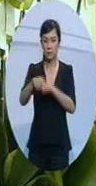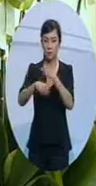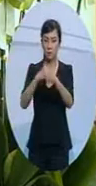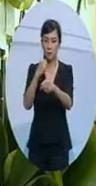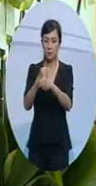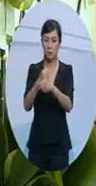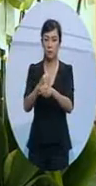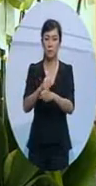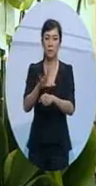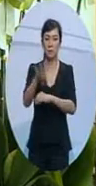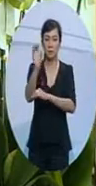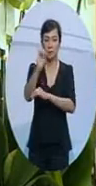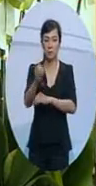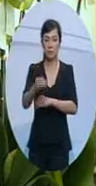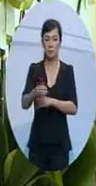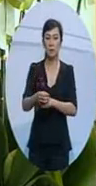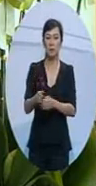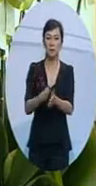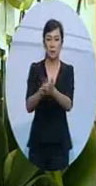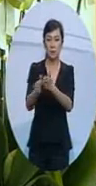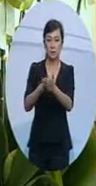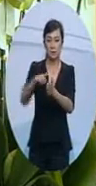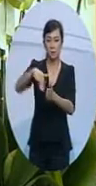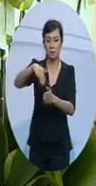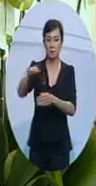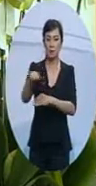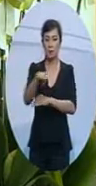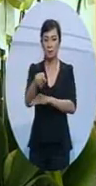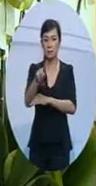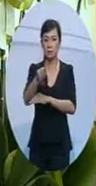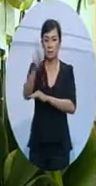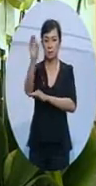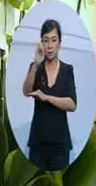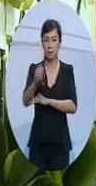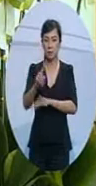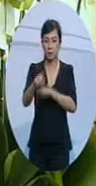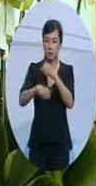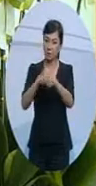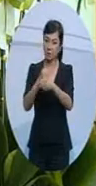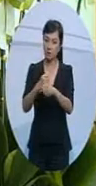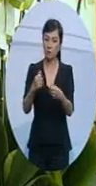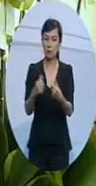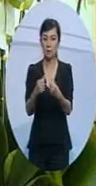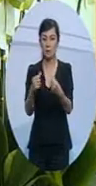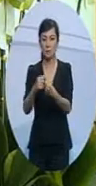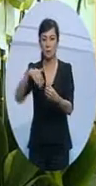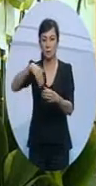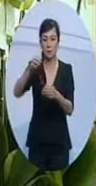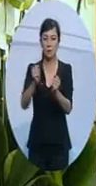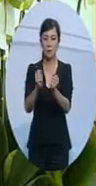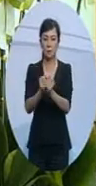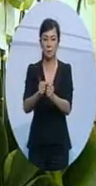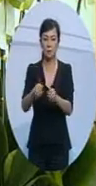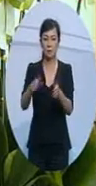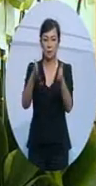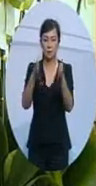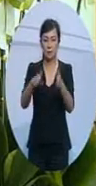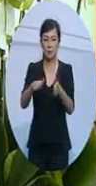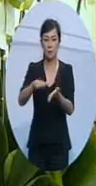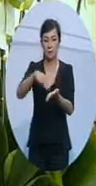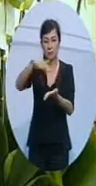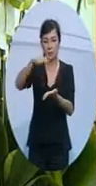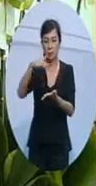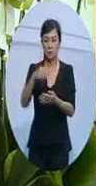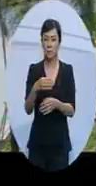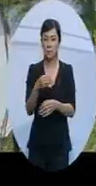2020, chiếm 5% thị phần và tiếp tục đạt tăng trưởng bình quân 12% một năm, góp phần vào sự tăng trưởng chung của ngành thức ăn chăn nuôi Việt